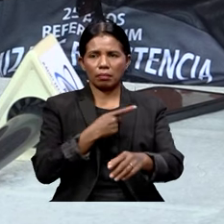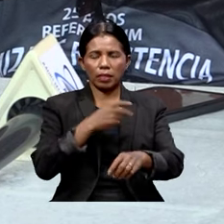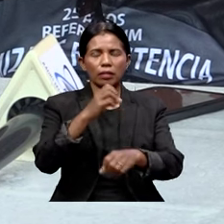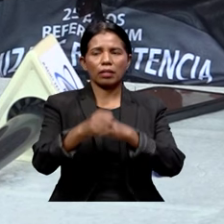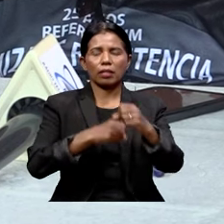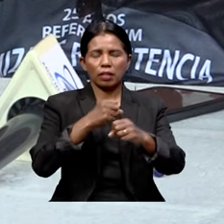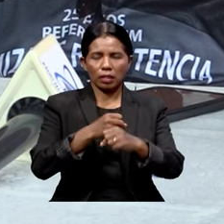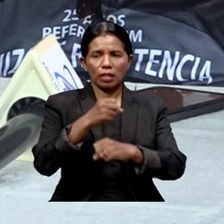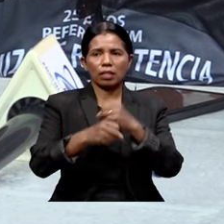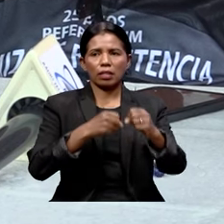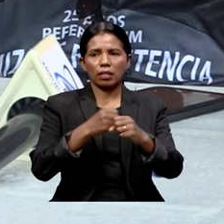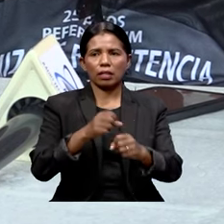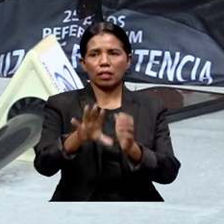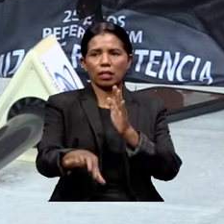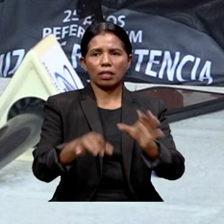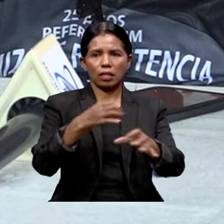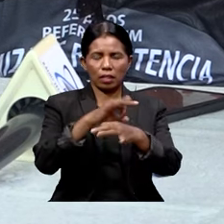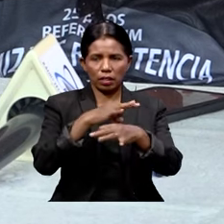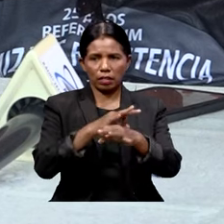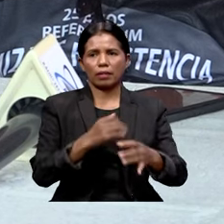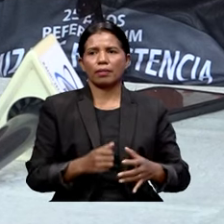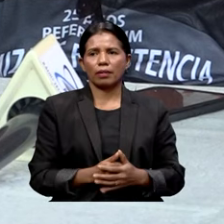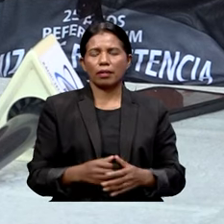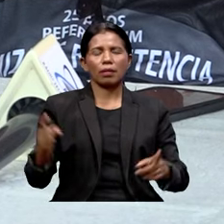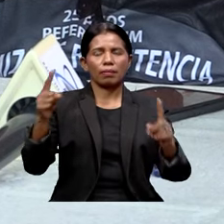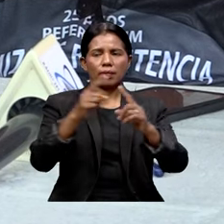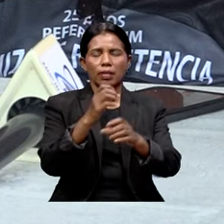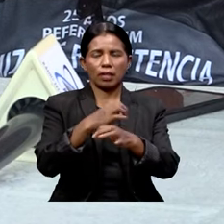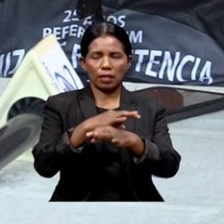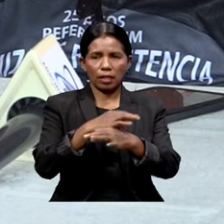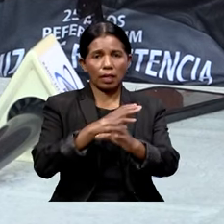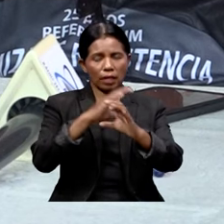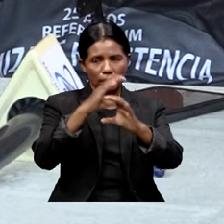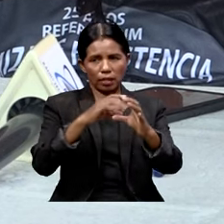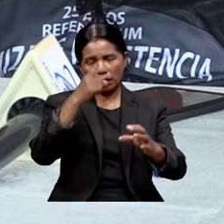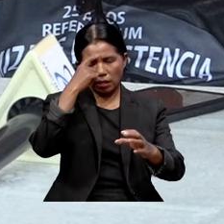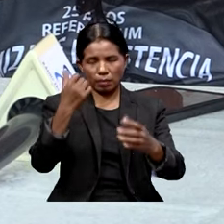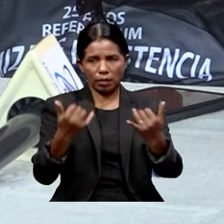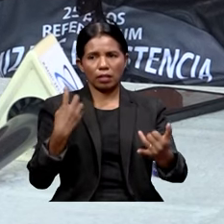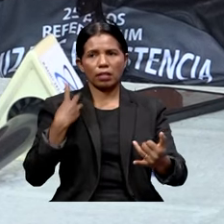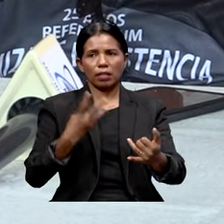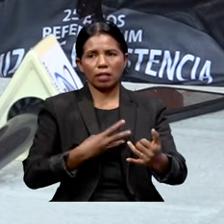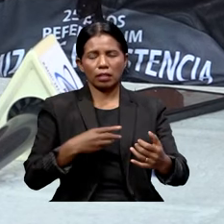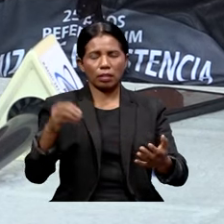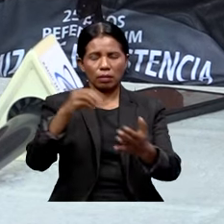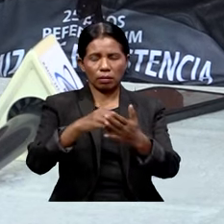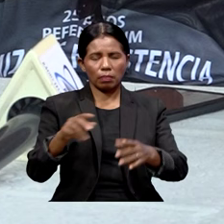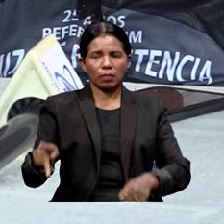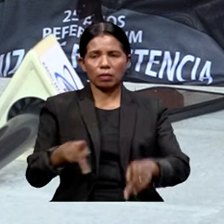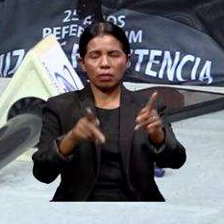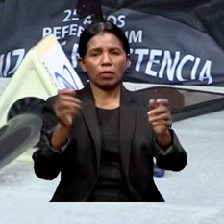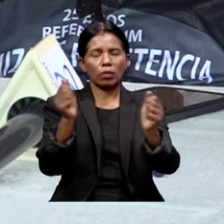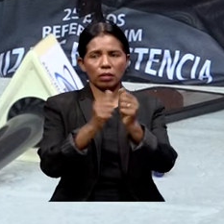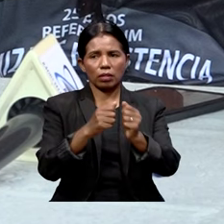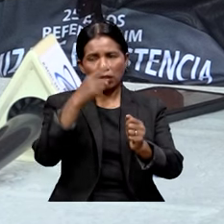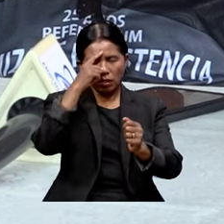kada kereta, kereta manutensau bak kereta. Tambah jadi mac. Kita atau reforce apa pun di sini, kita faham apa sini, tanpa